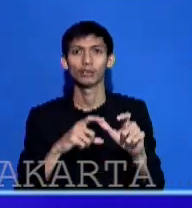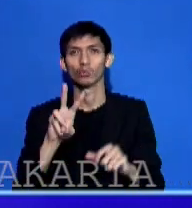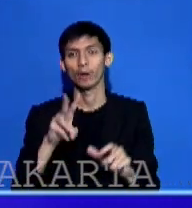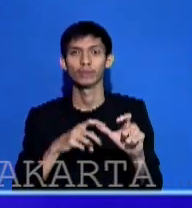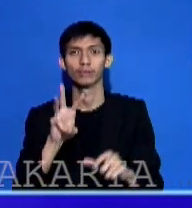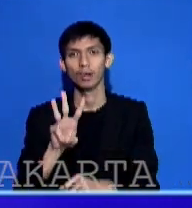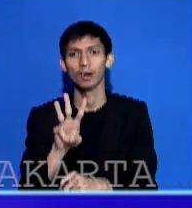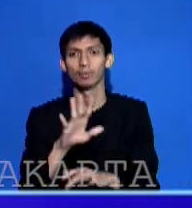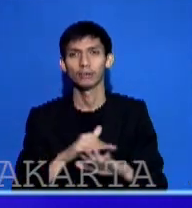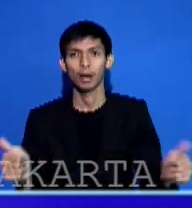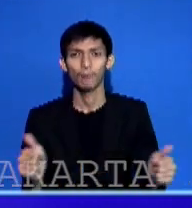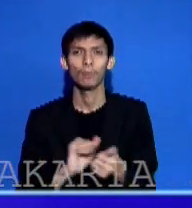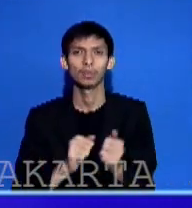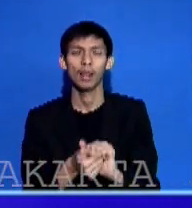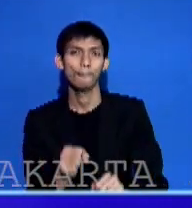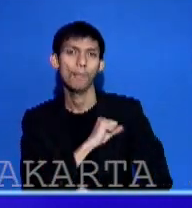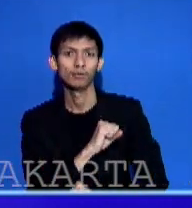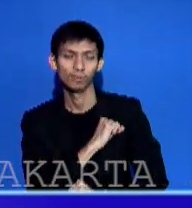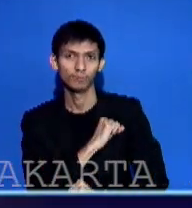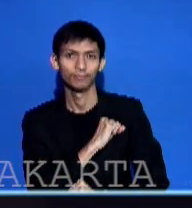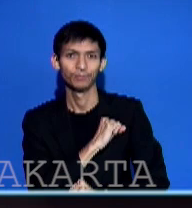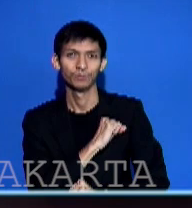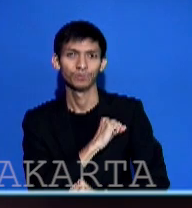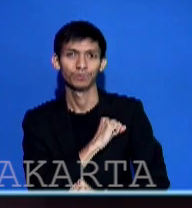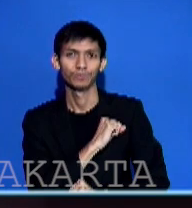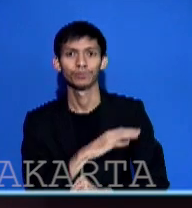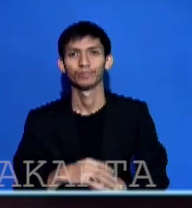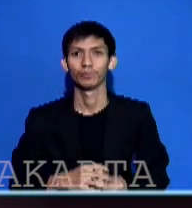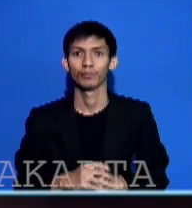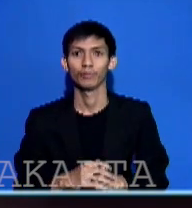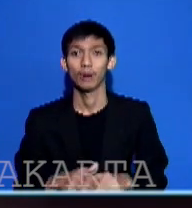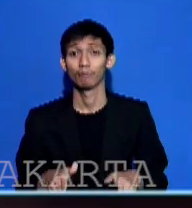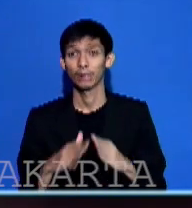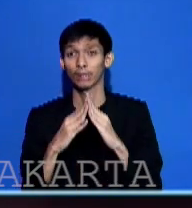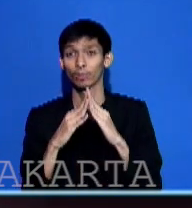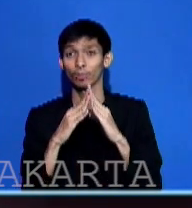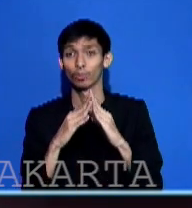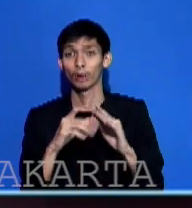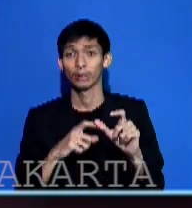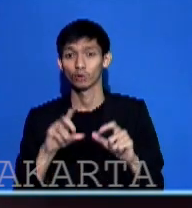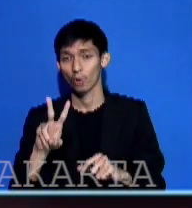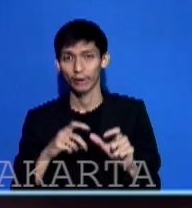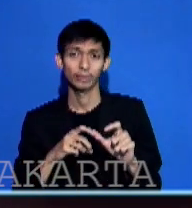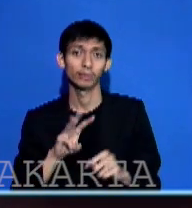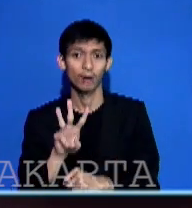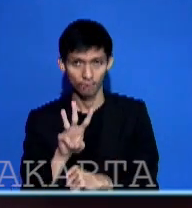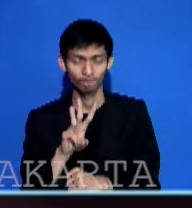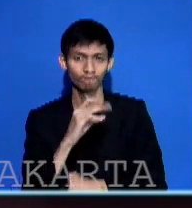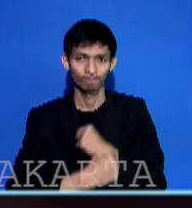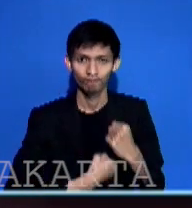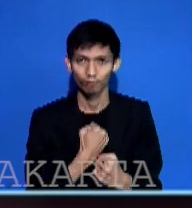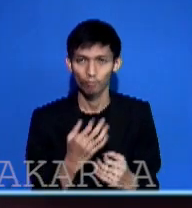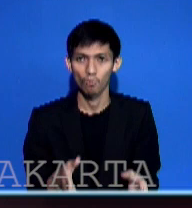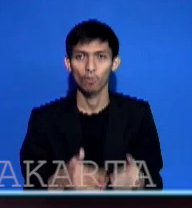beragam persoalan bangsa. Dalam pembangunan, lulusan S2 dan S3 juga dituntut untuk menjadi subjek pembangunan untuk melakukan perubahan